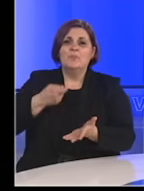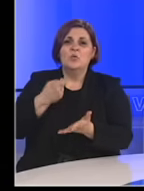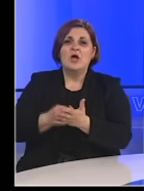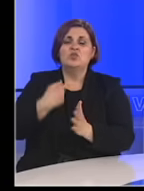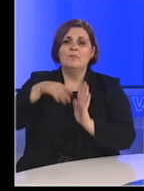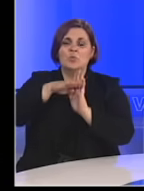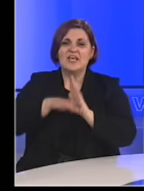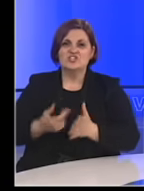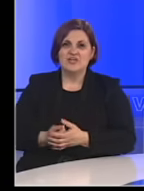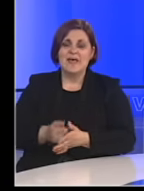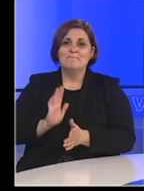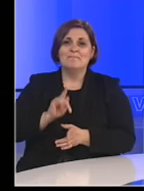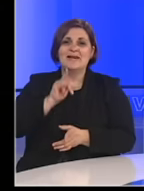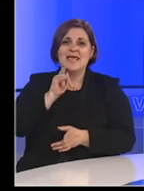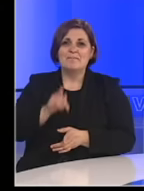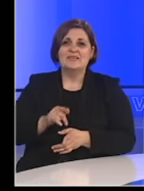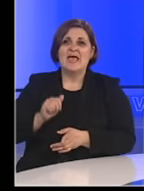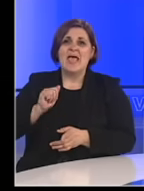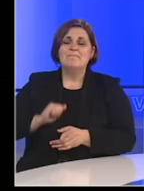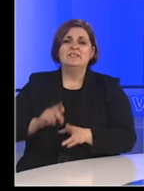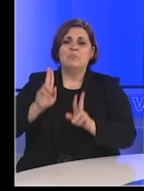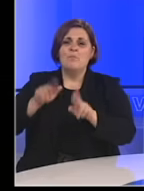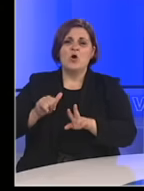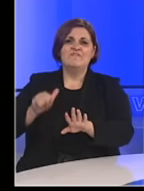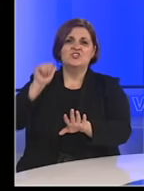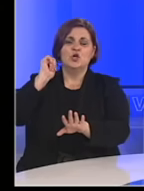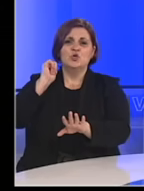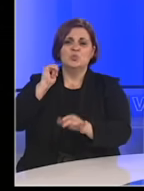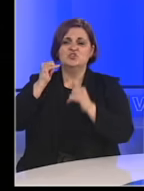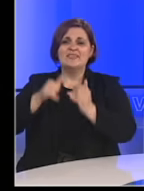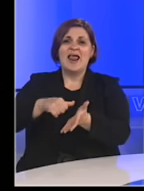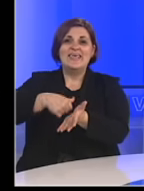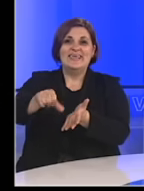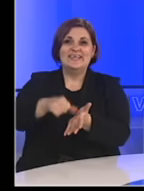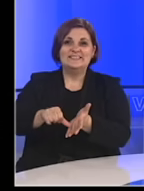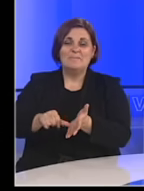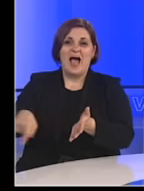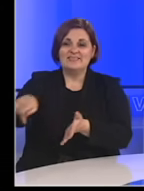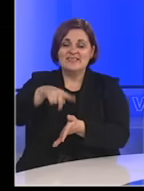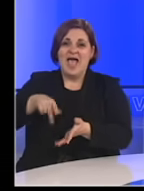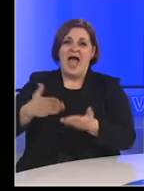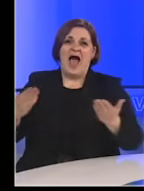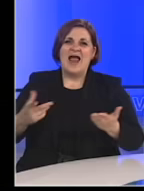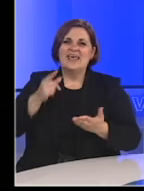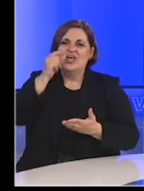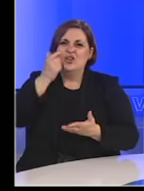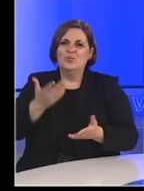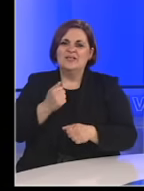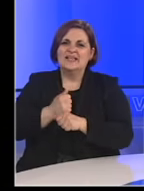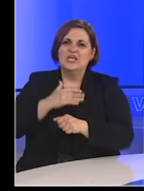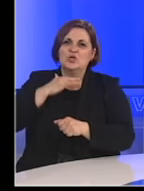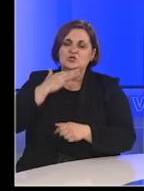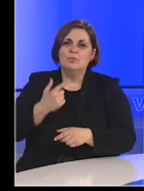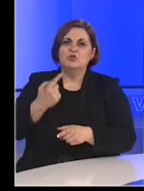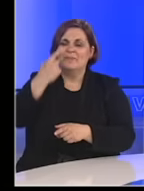dobiju rješenje. Prema tome mi smo mogli već, što se kaže, juči danas isplatiti za ono, mislimo da ljudi rade i subotom, naši ljudi